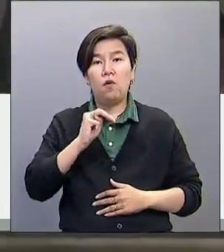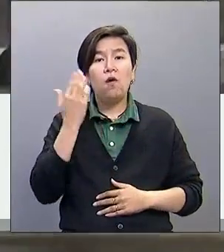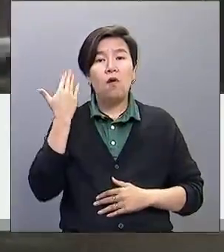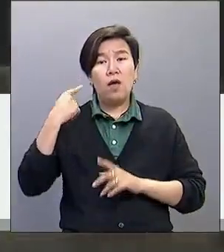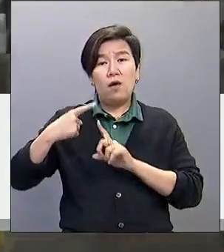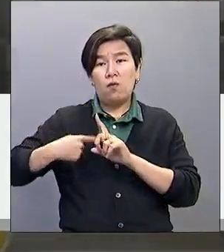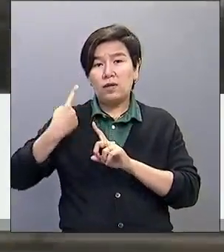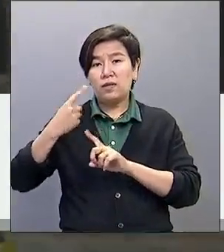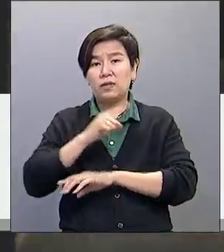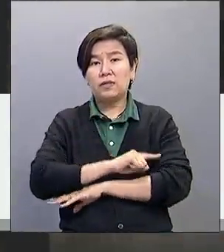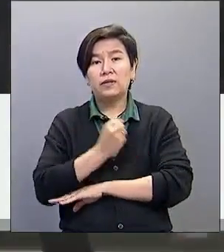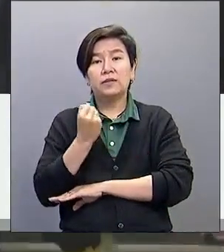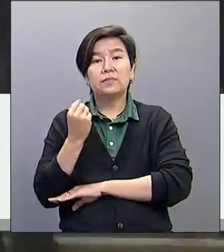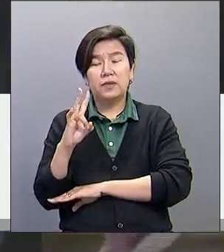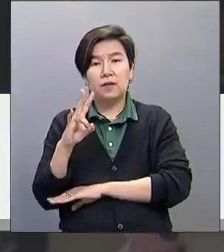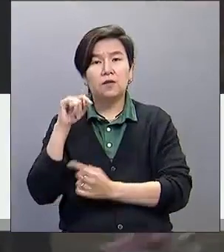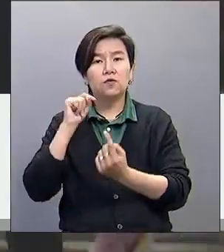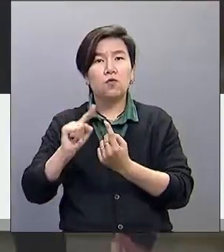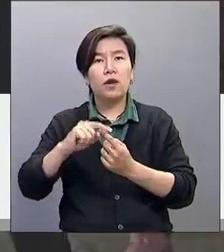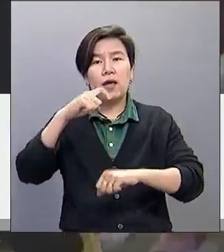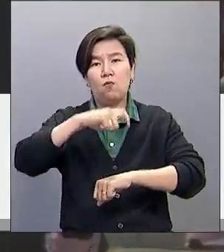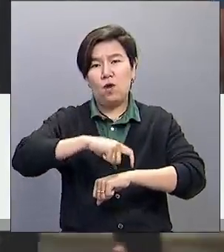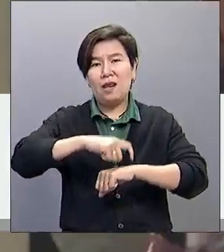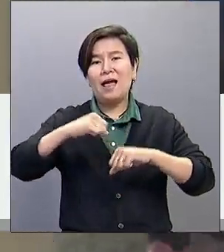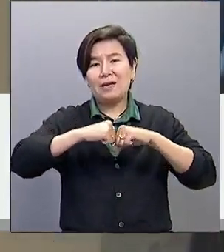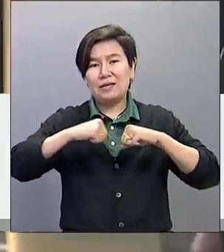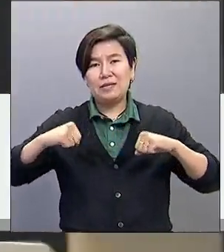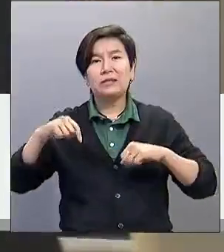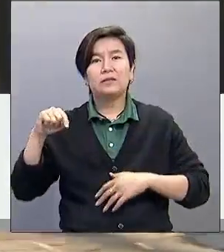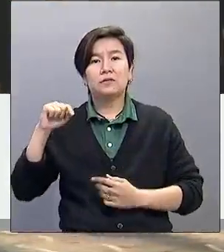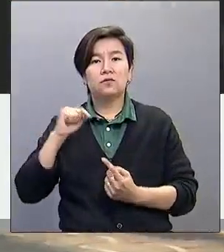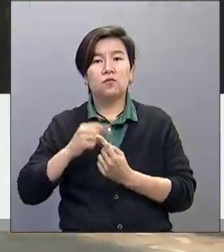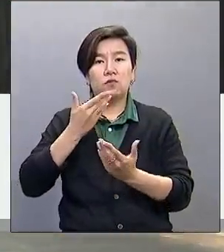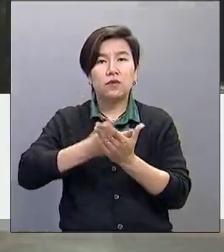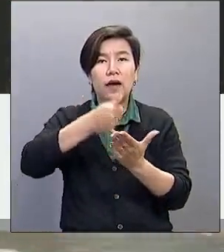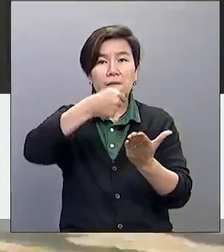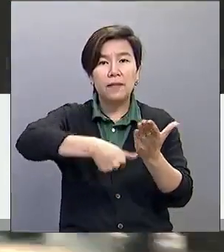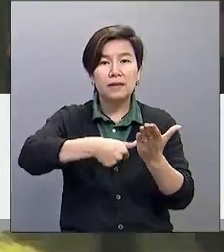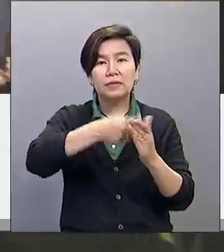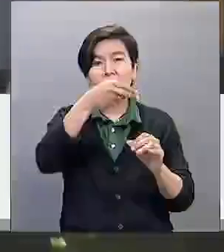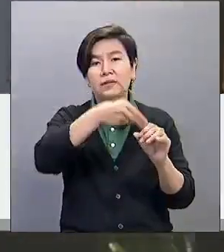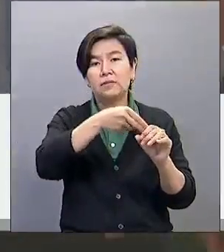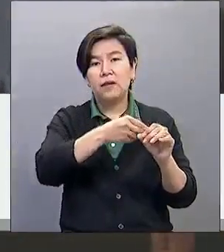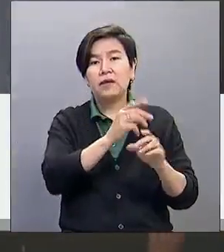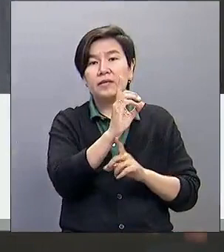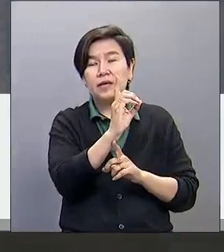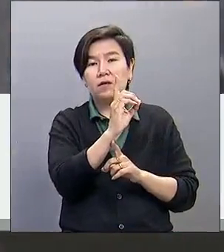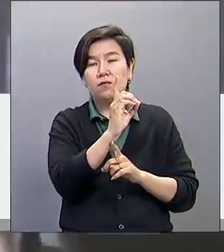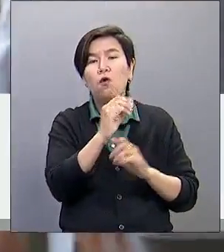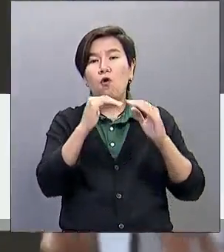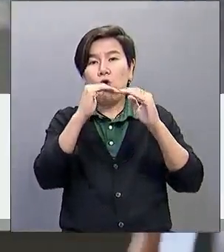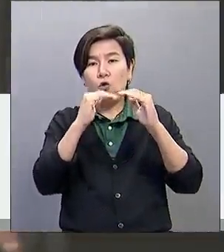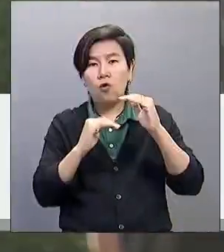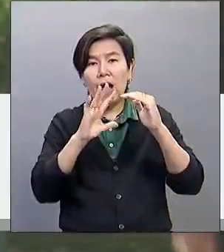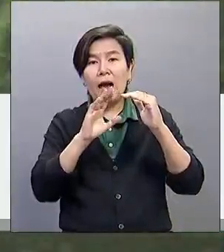มกราคมเห็นชอบขยายเวลาปรับลดอัตราภาษีสรรพสามิตน้ำมันดีเซลลงไปลิตรละ 5บาทออก